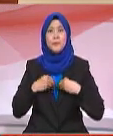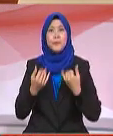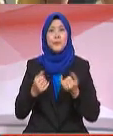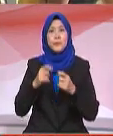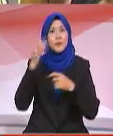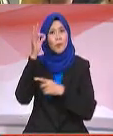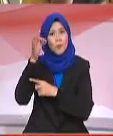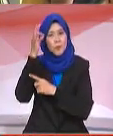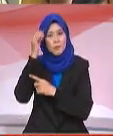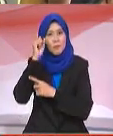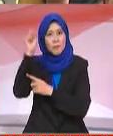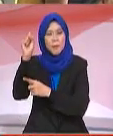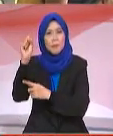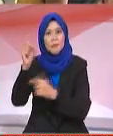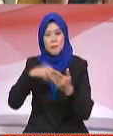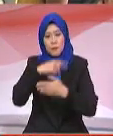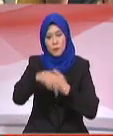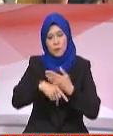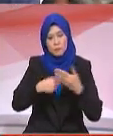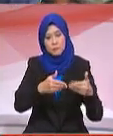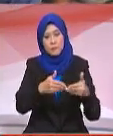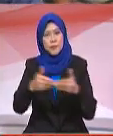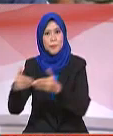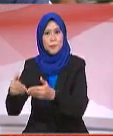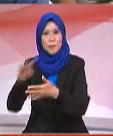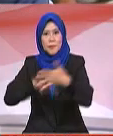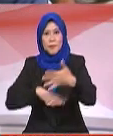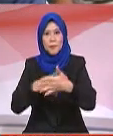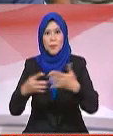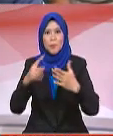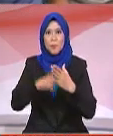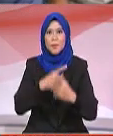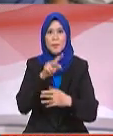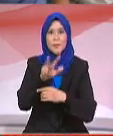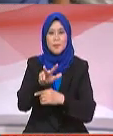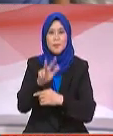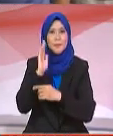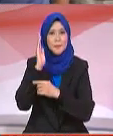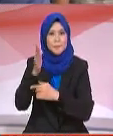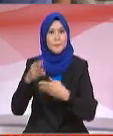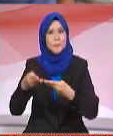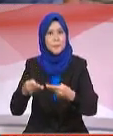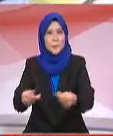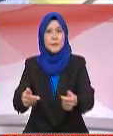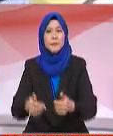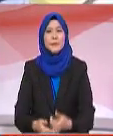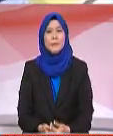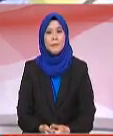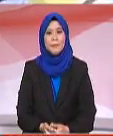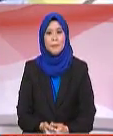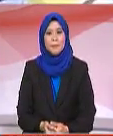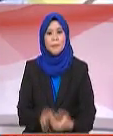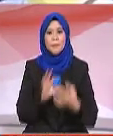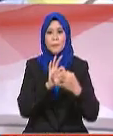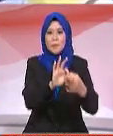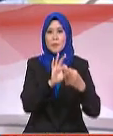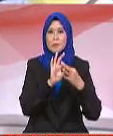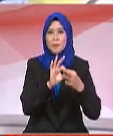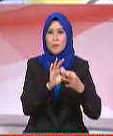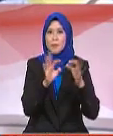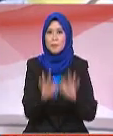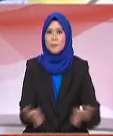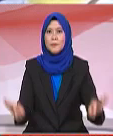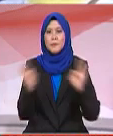Sabah Alan Abdul Rahim berharap program seterusnya yang dijadual sehingga Mac depan juga berjalan lancar. Jadi kerjasama semua ini